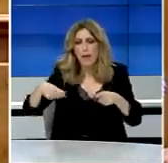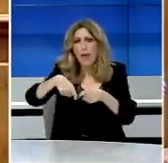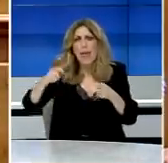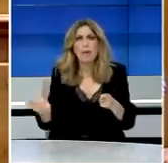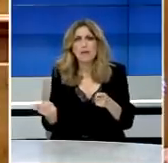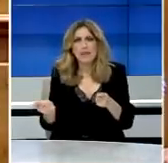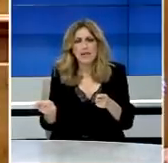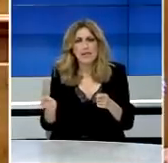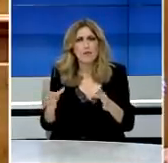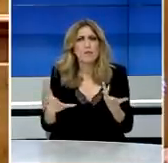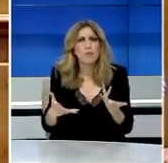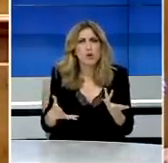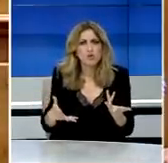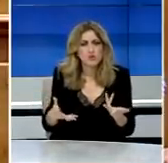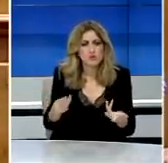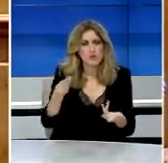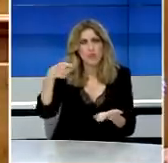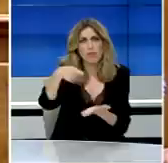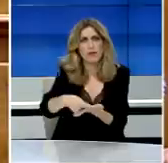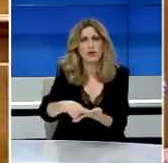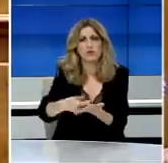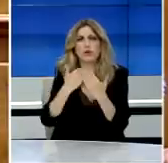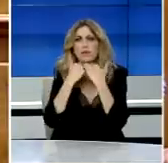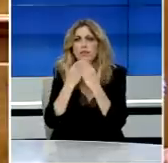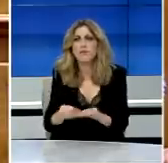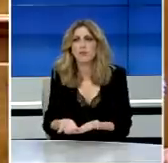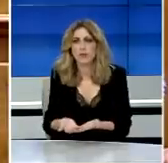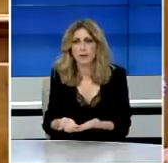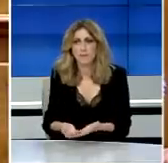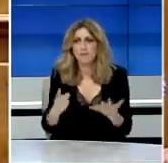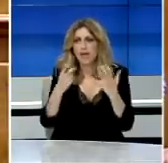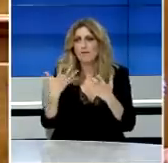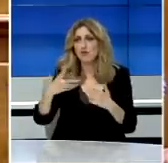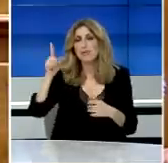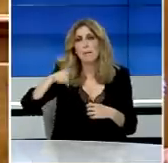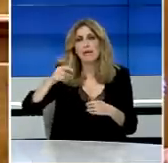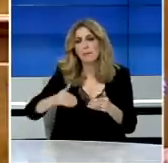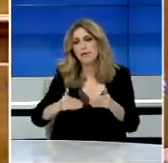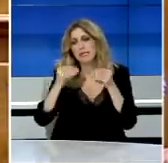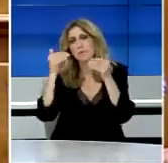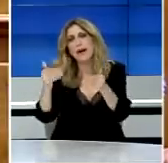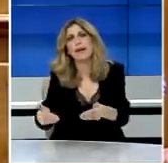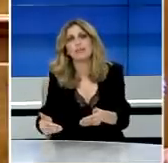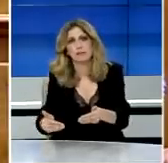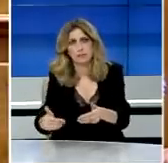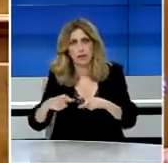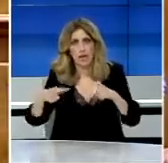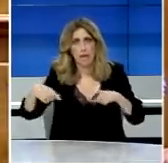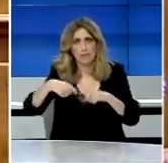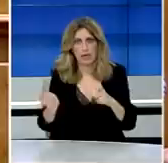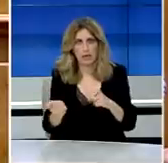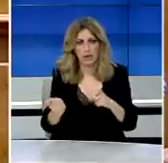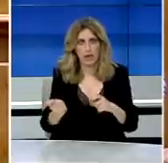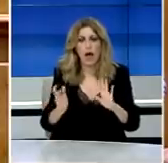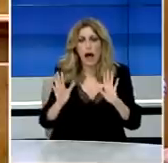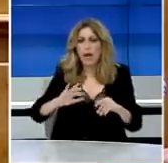μια παράταση 75 μέρες. Τι να κάνουν αυτές οι 75 μέρες? Ξανάρχεται λοιπόν μπροστά το πρόβλημα. Θα